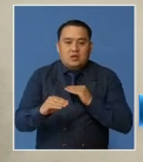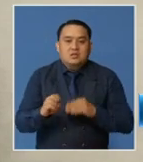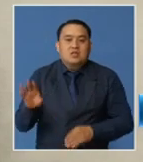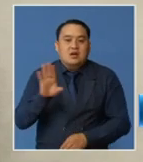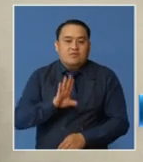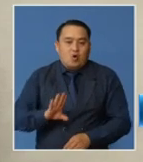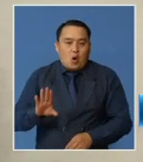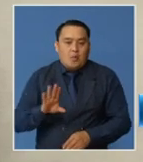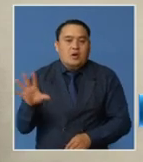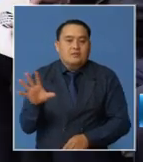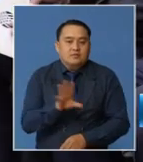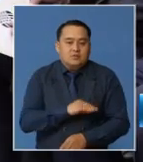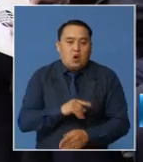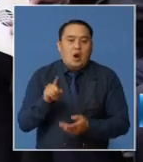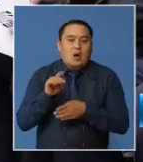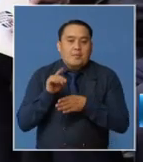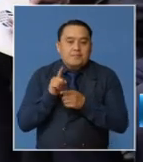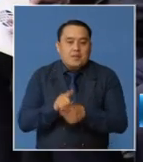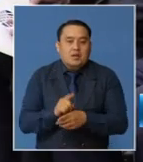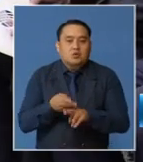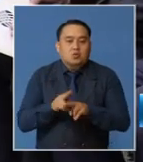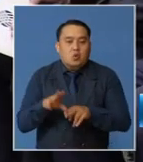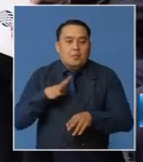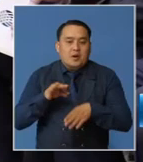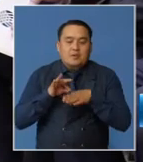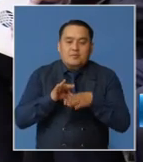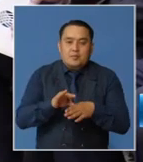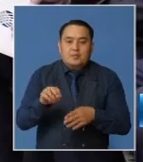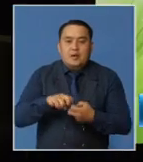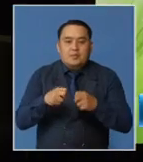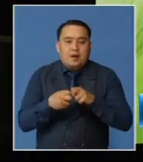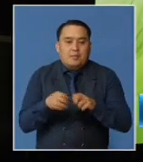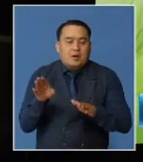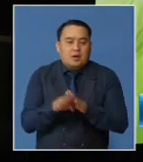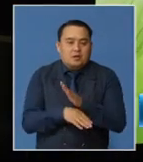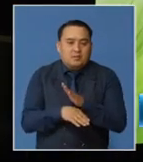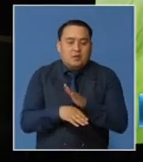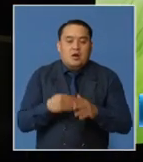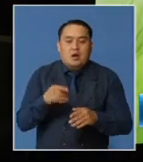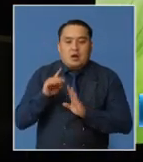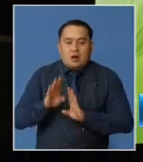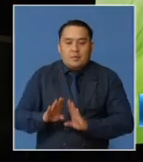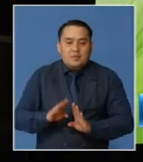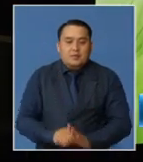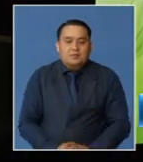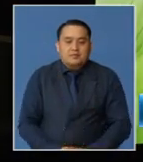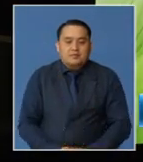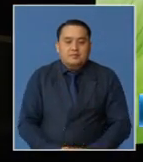Европы. Одним словом, все должно пройти без каких-либо эксцессов, говорит замаким Алматинской области Серик